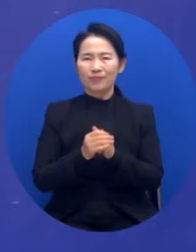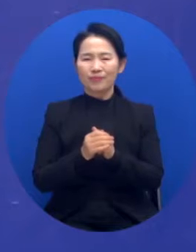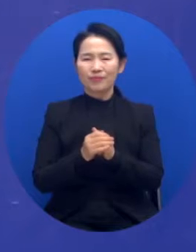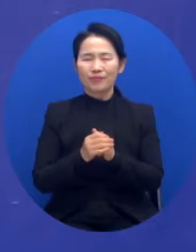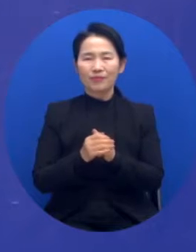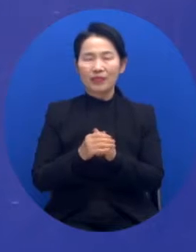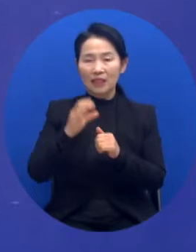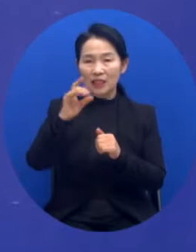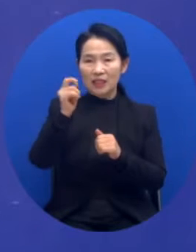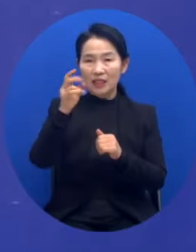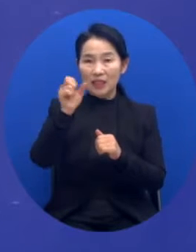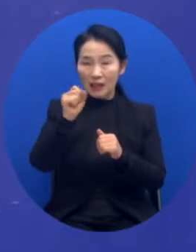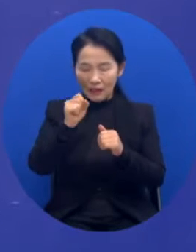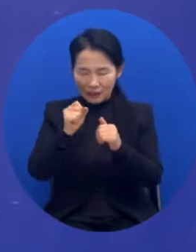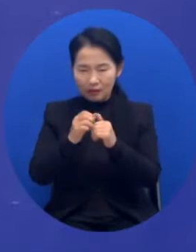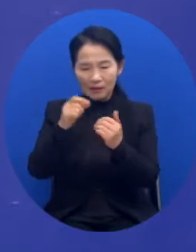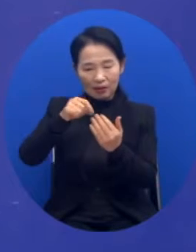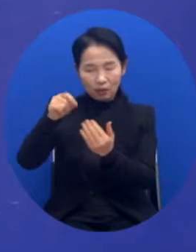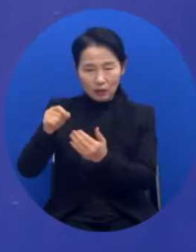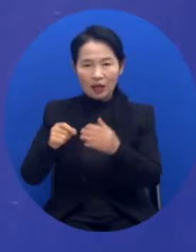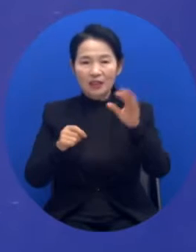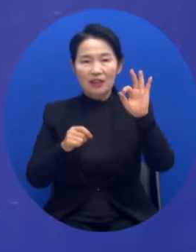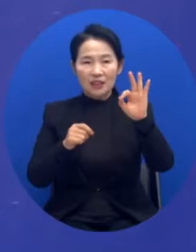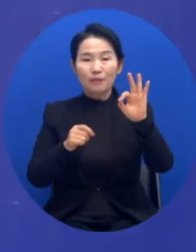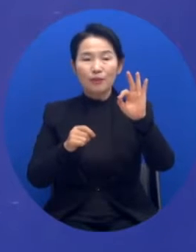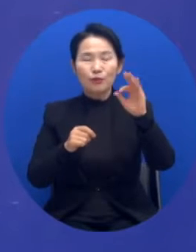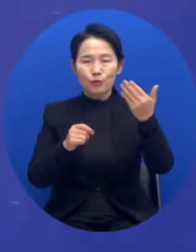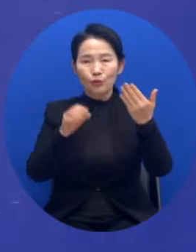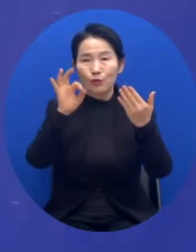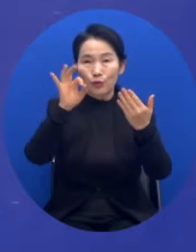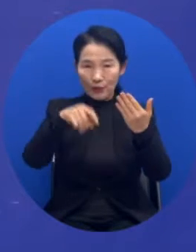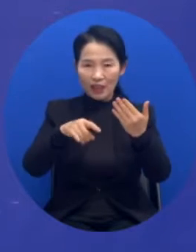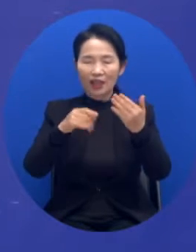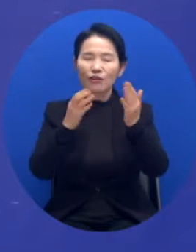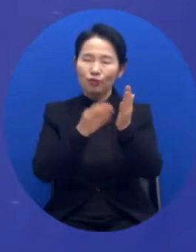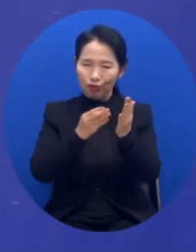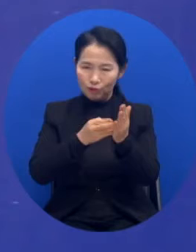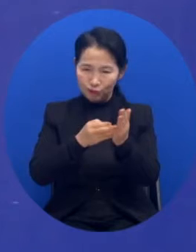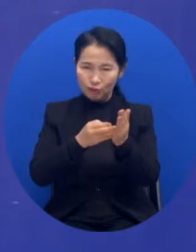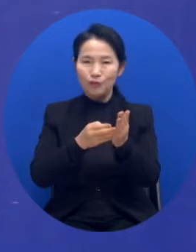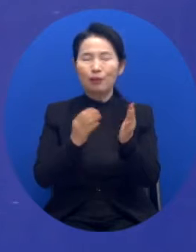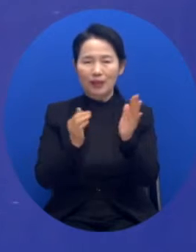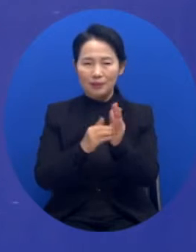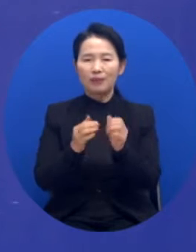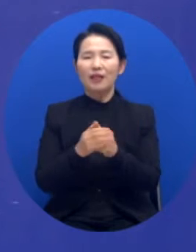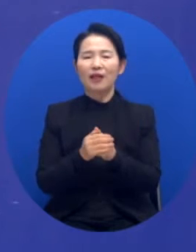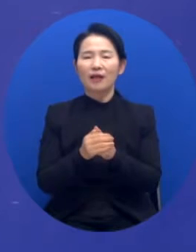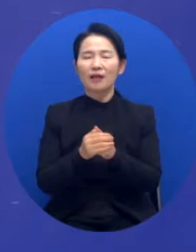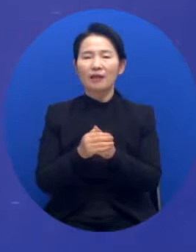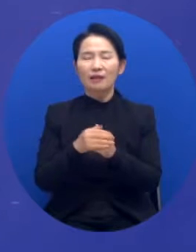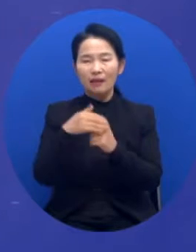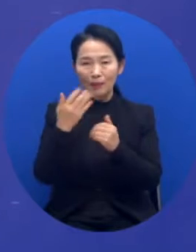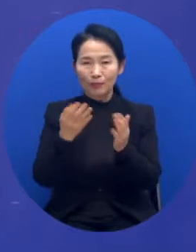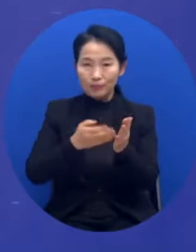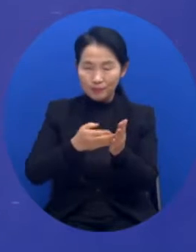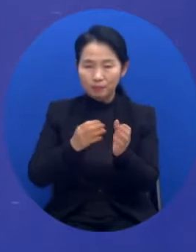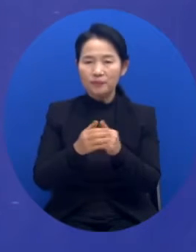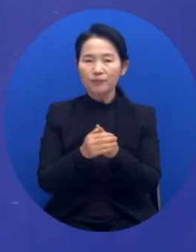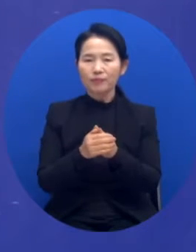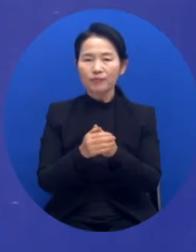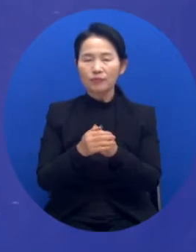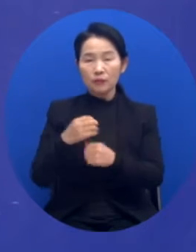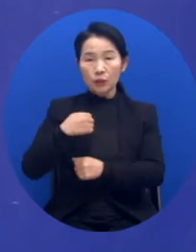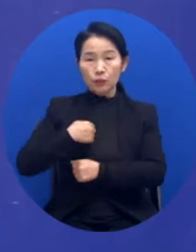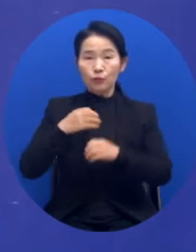cts 가 선정한 올해의 10대 뉴스 9 의 와 12 얻습니다 땅 소식입니다 한국 기독교